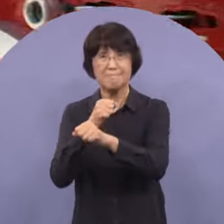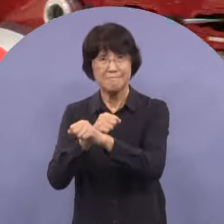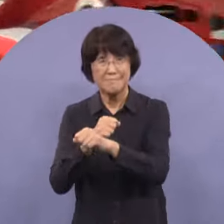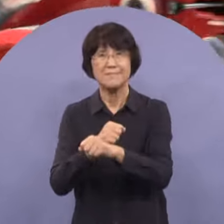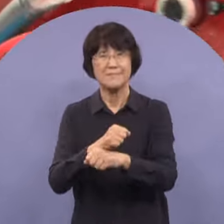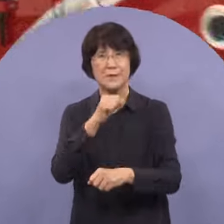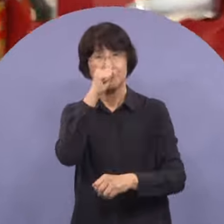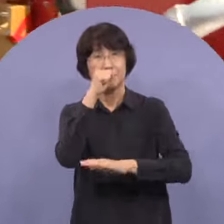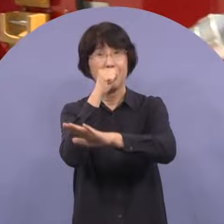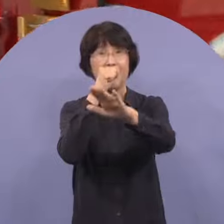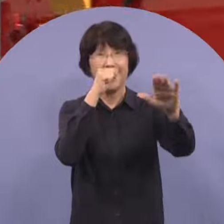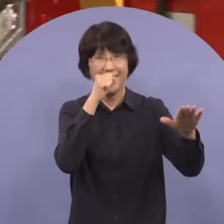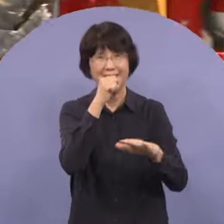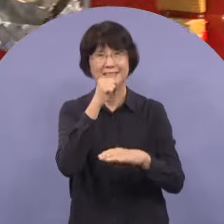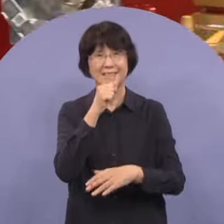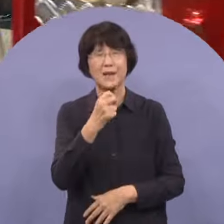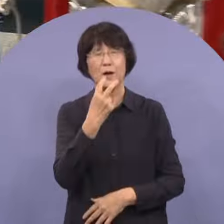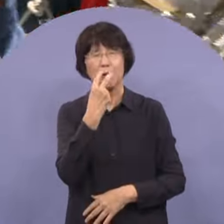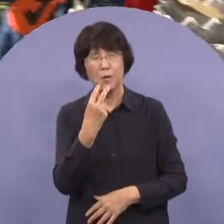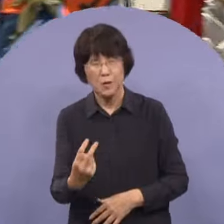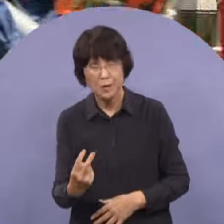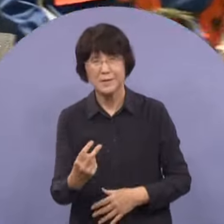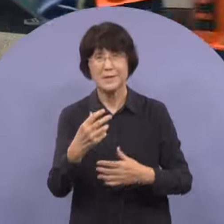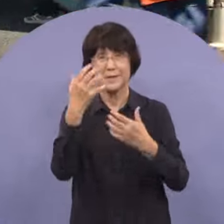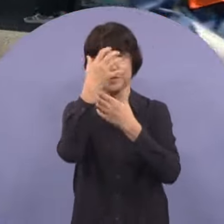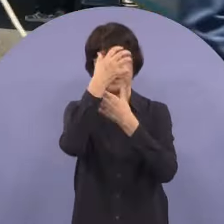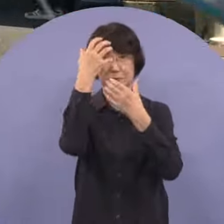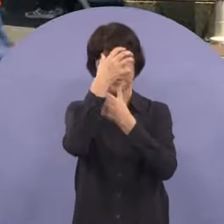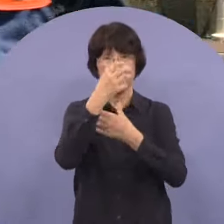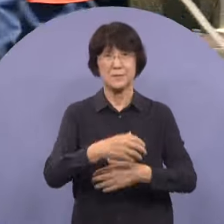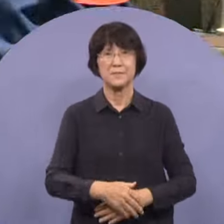い、やりきった表情を浮かべていた。